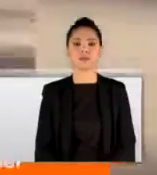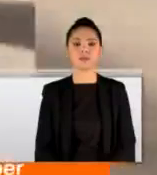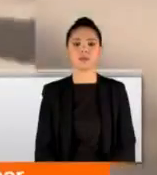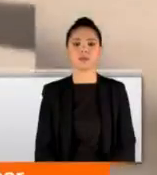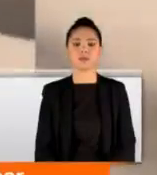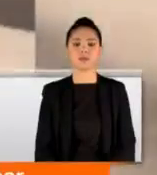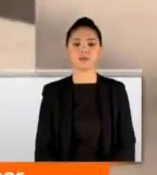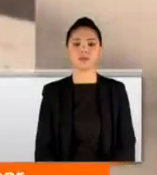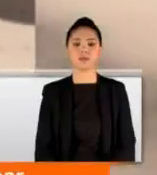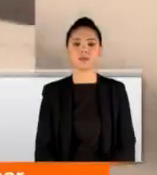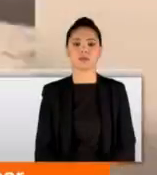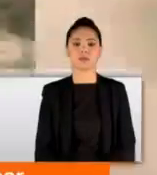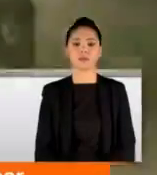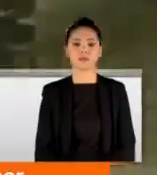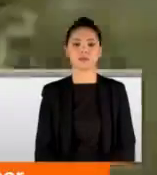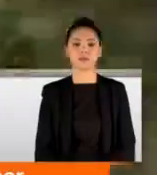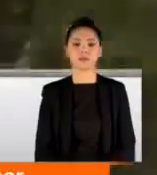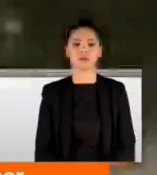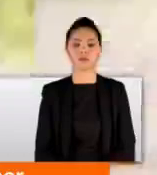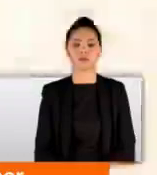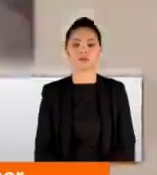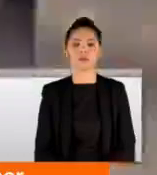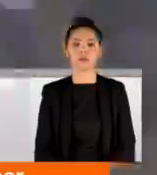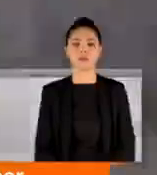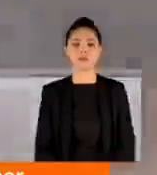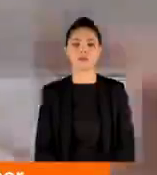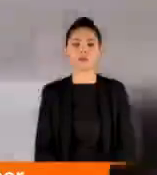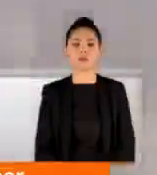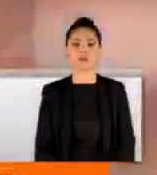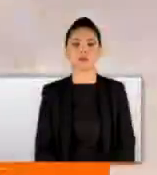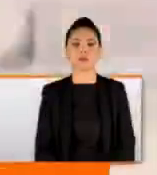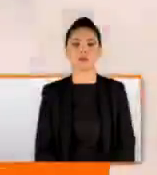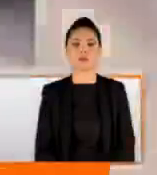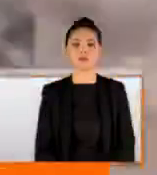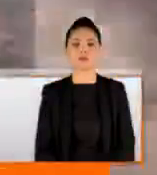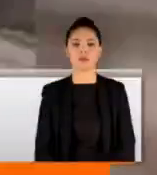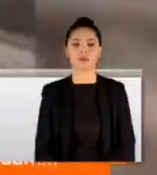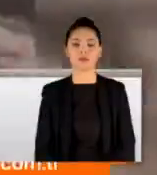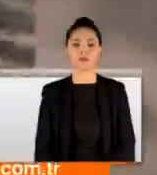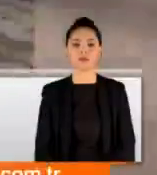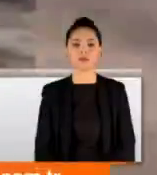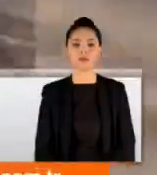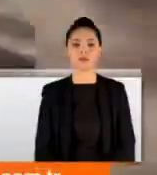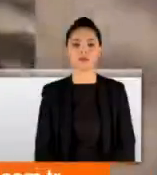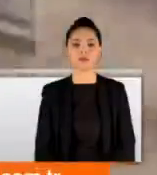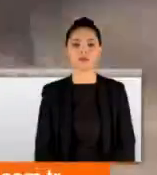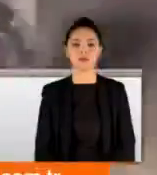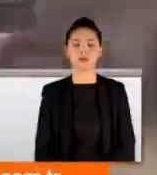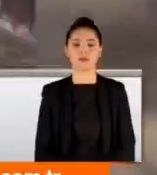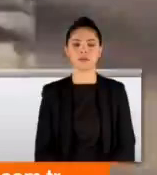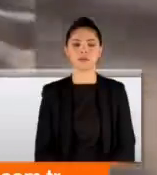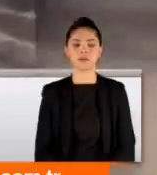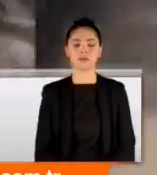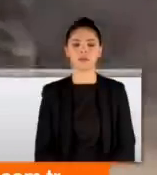Bir sessiz olun da adamlar bir bağırsın. Bir sessiz olun ya. Bakın bir sessiz olun da içeriden ses duyalım. Sessiz